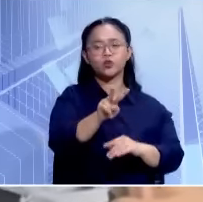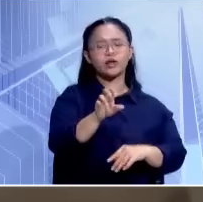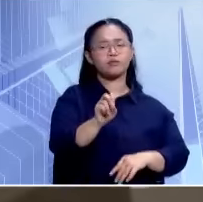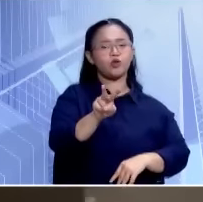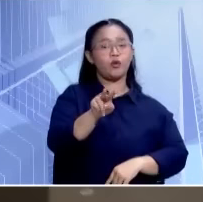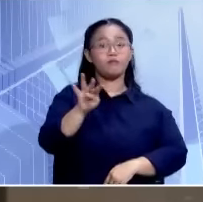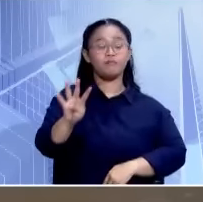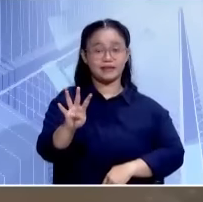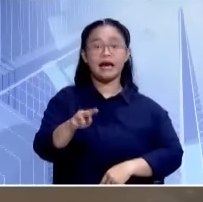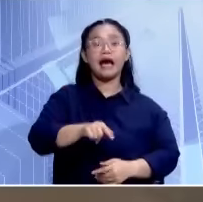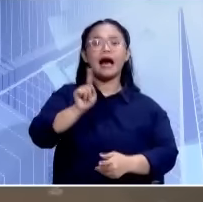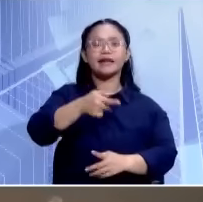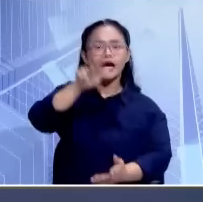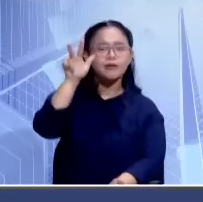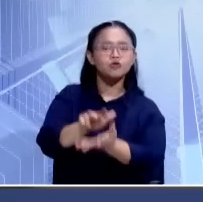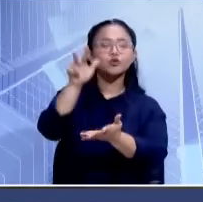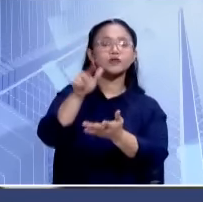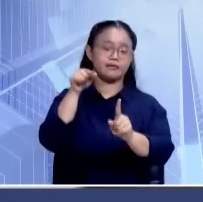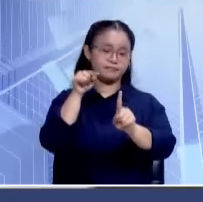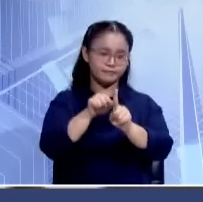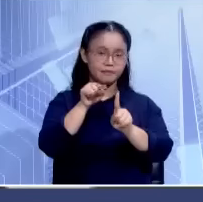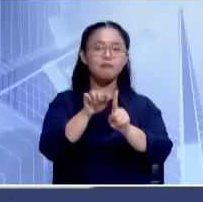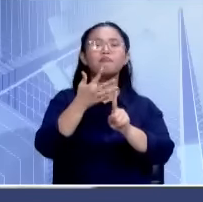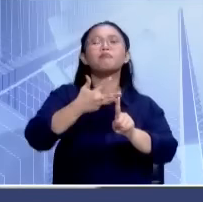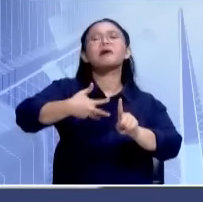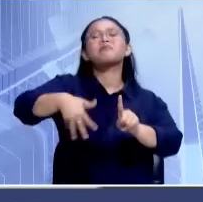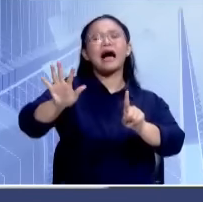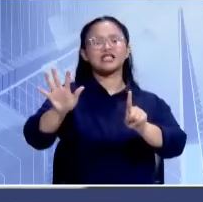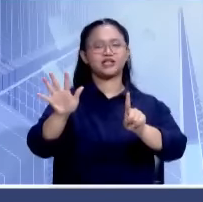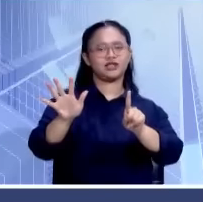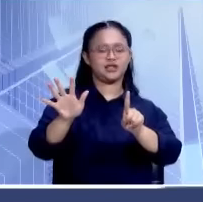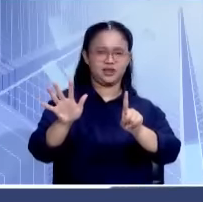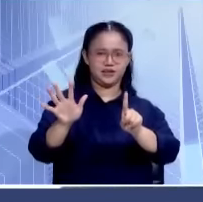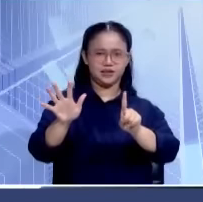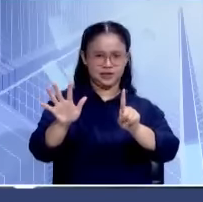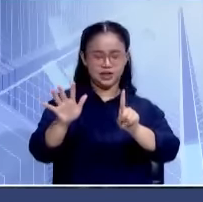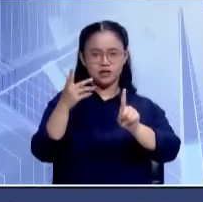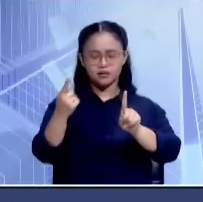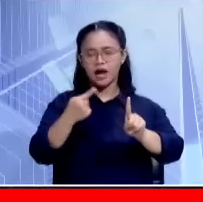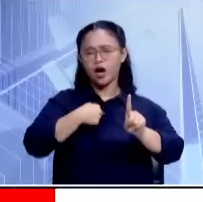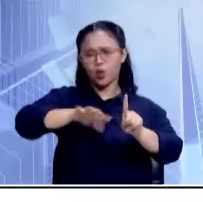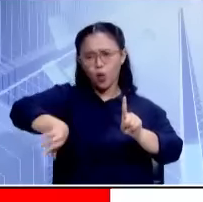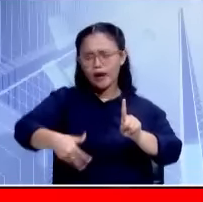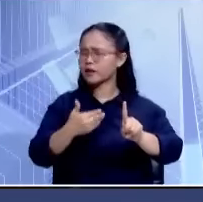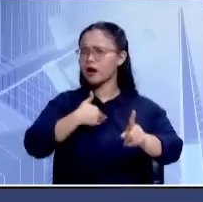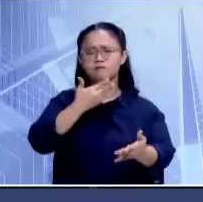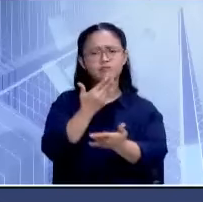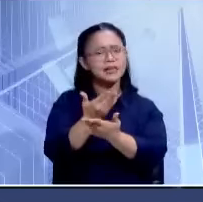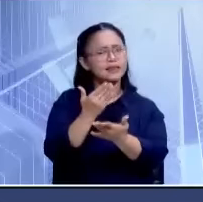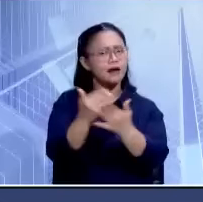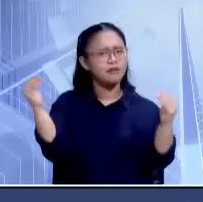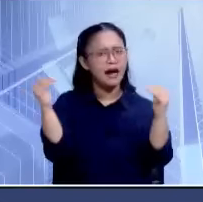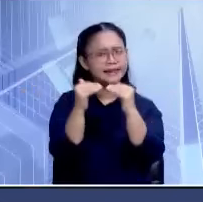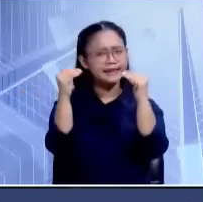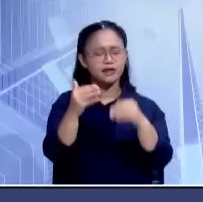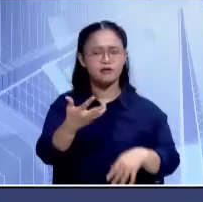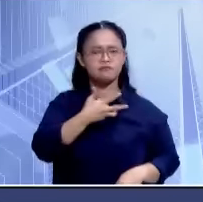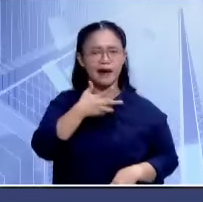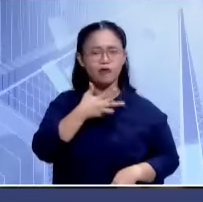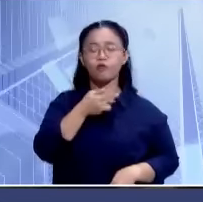Hakim Erin Tuahda Manik kemudian memvonis bebas Ronald Tanur. Keluarga pun menuntut keadilan atas putusan bebas Ronald Tanur